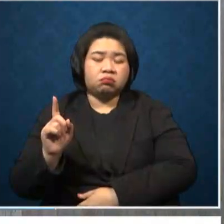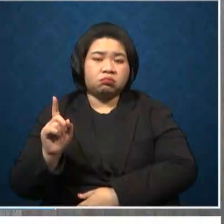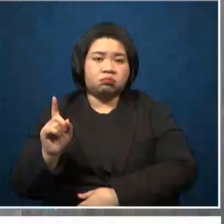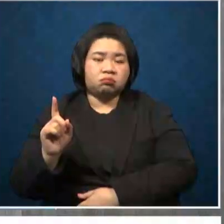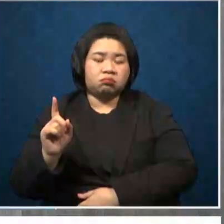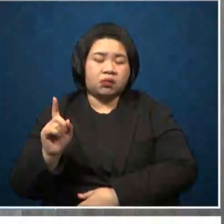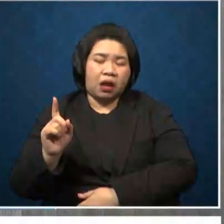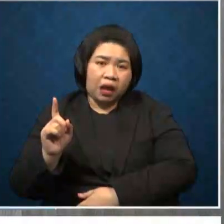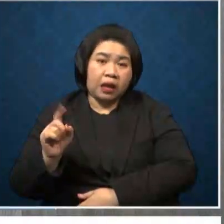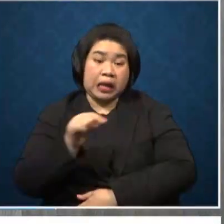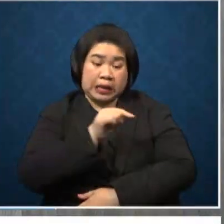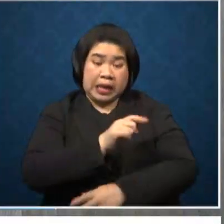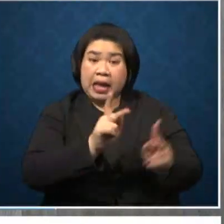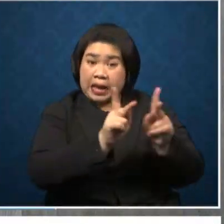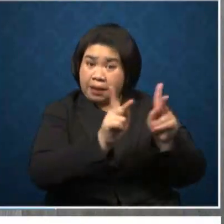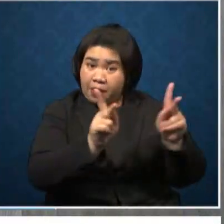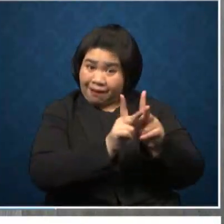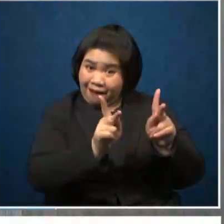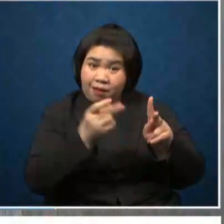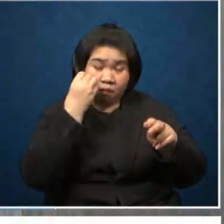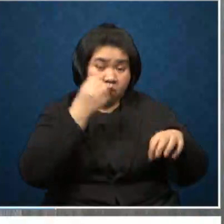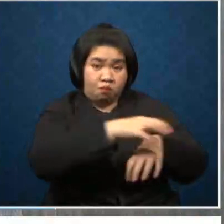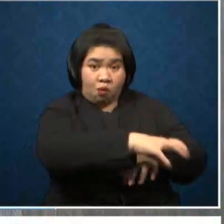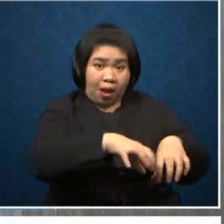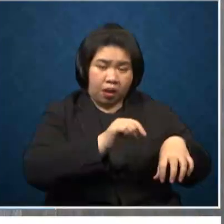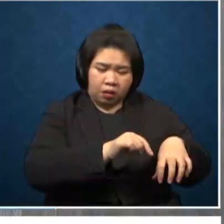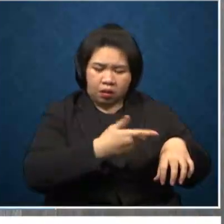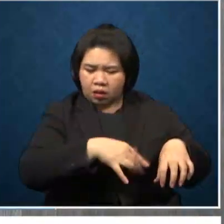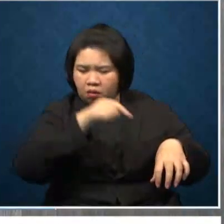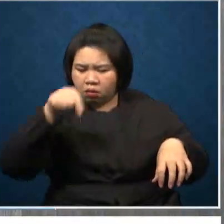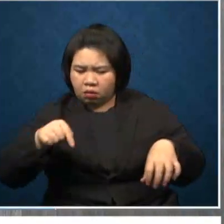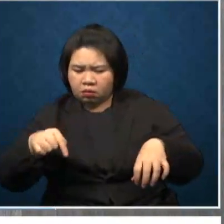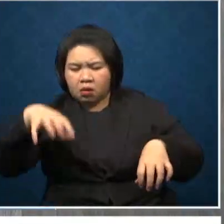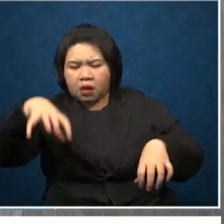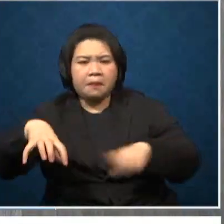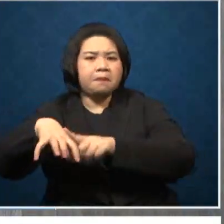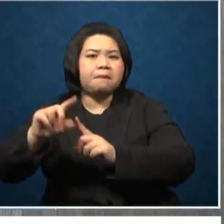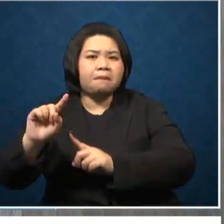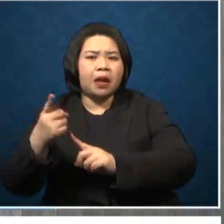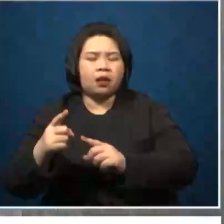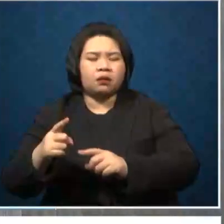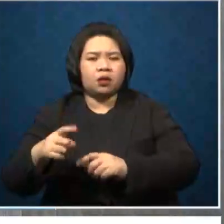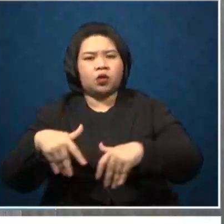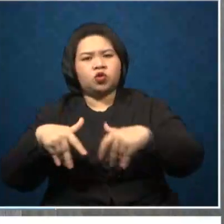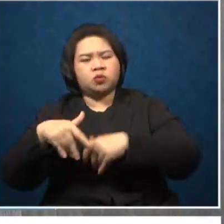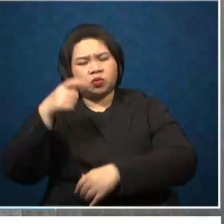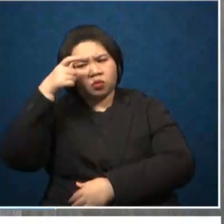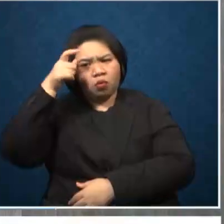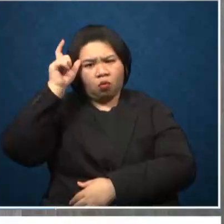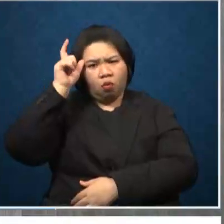แล้วบทบาทก็เล่นกันจนกระทั่งประชาชนจับต้นชนปลายไม่ถูกท่าน